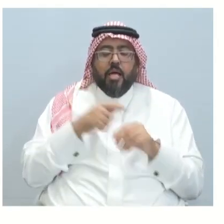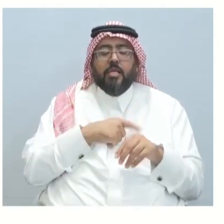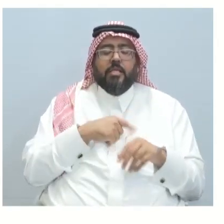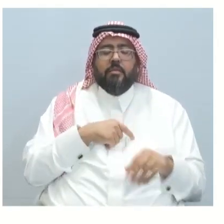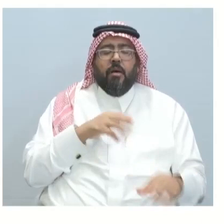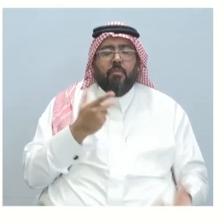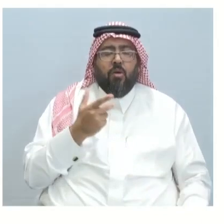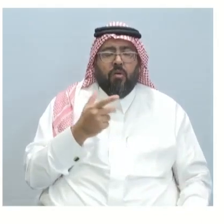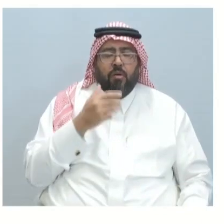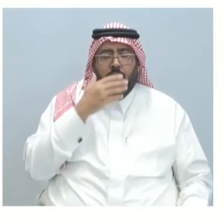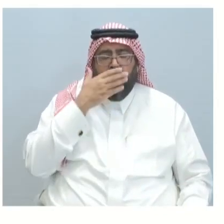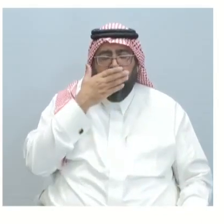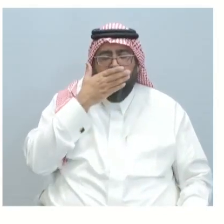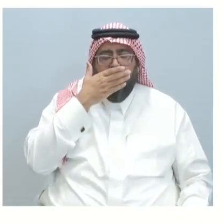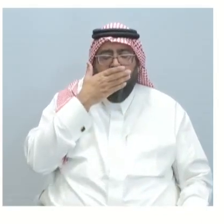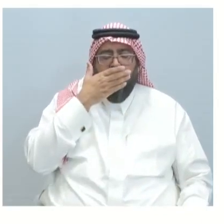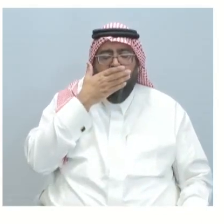تعرفون عن هذا